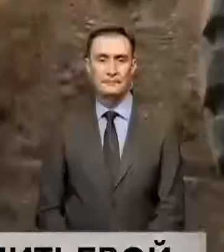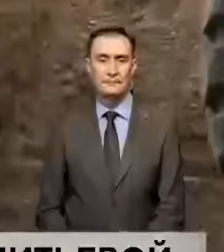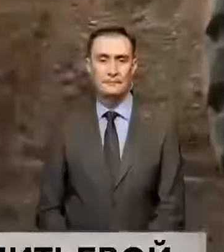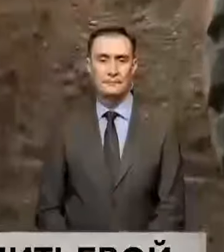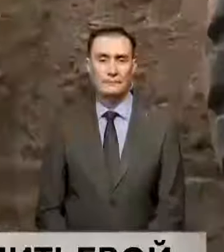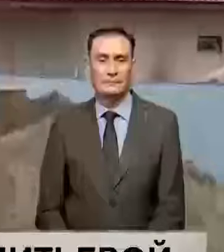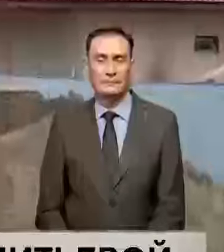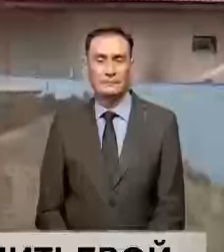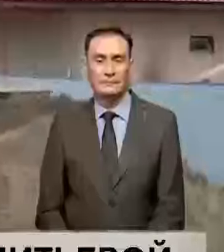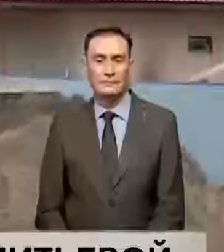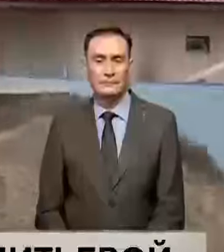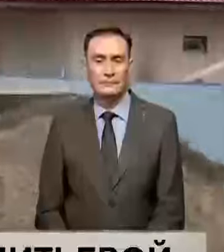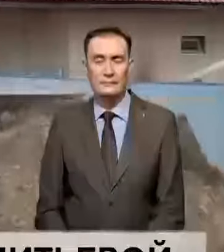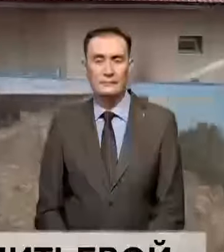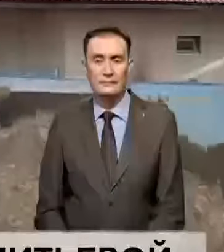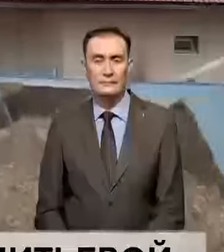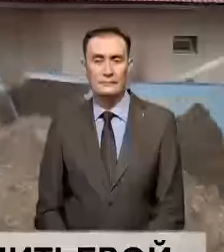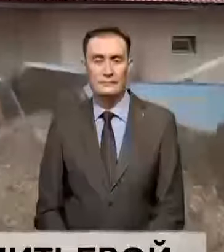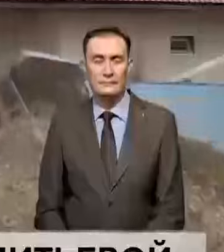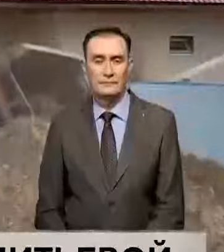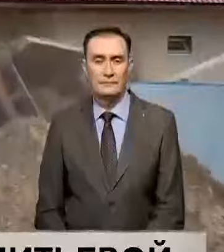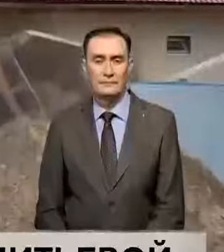из области Жетысу, 24KZ.